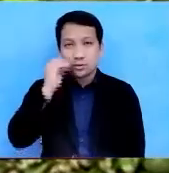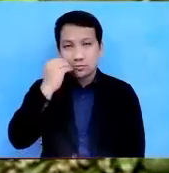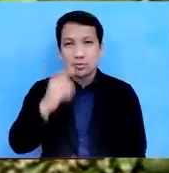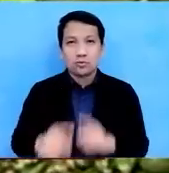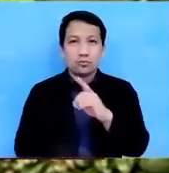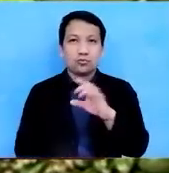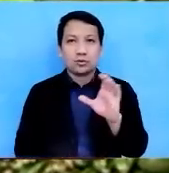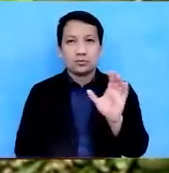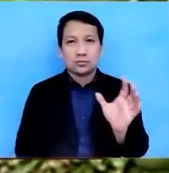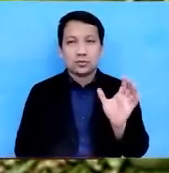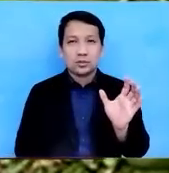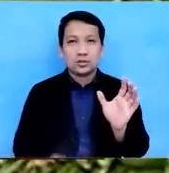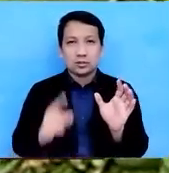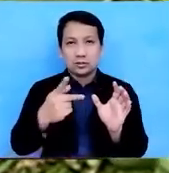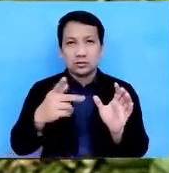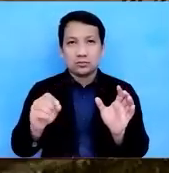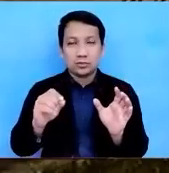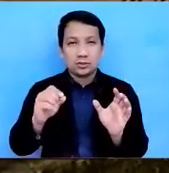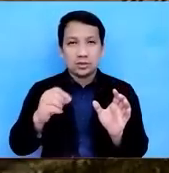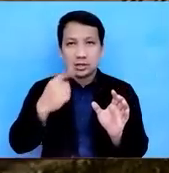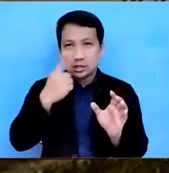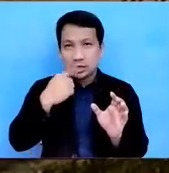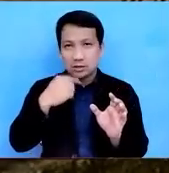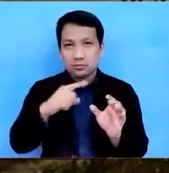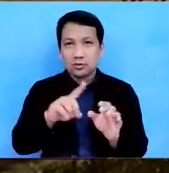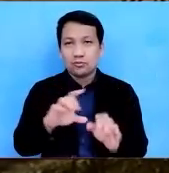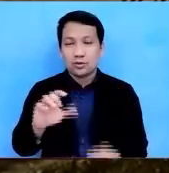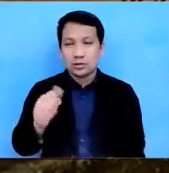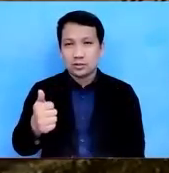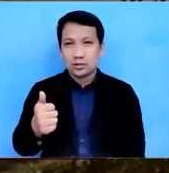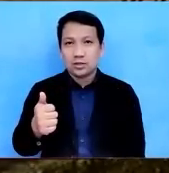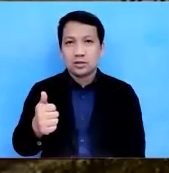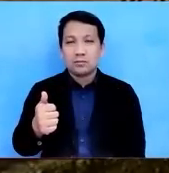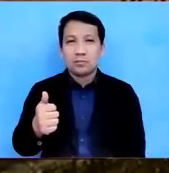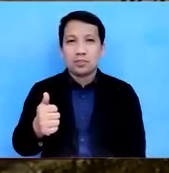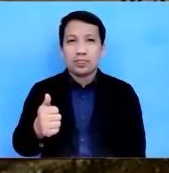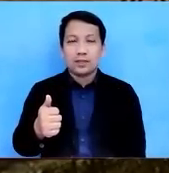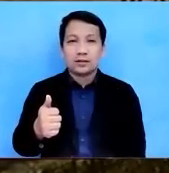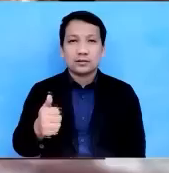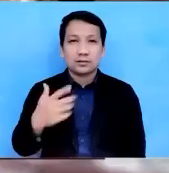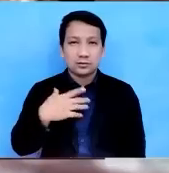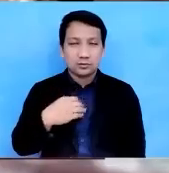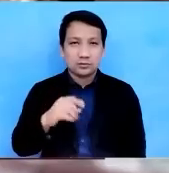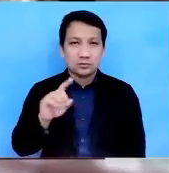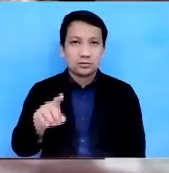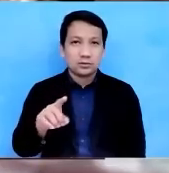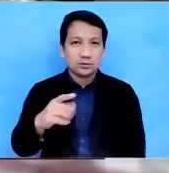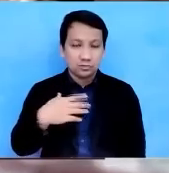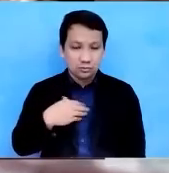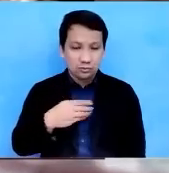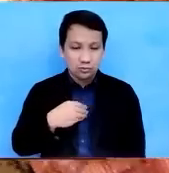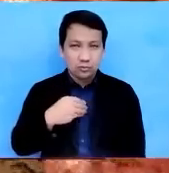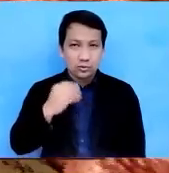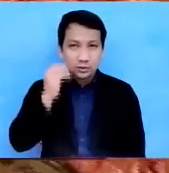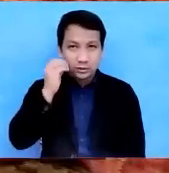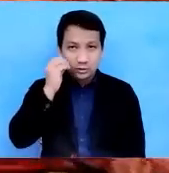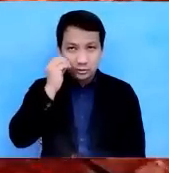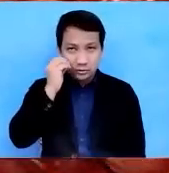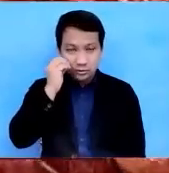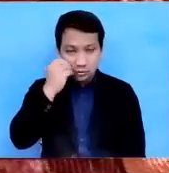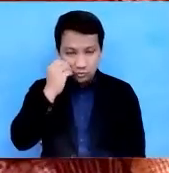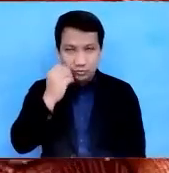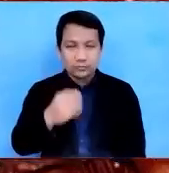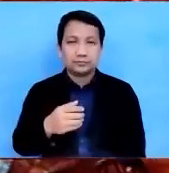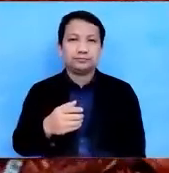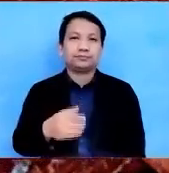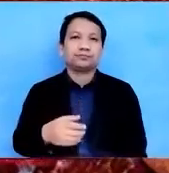pesos kada kilo ng pulang sibuyas habang 110 pesos naman kada kilo ng puting sibuyas. Nakapagkasunduan yan ng